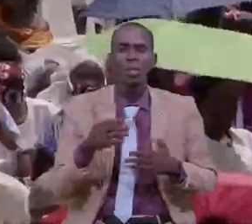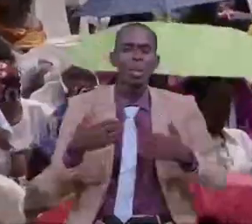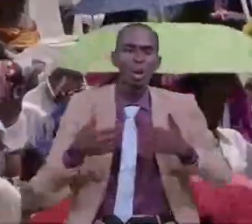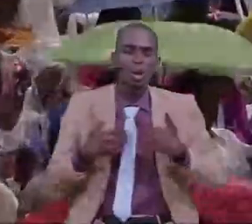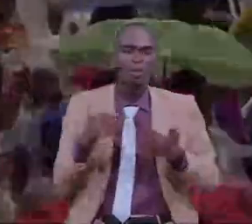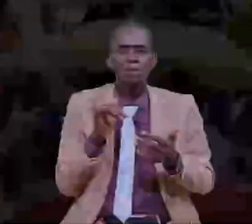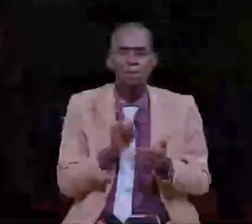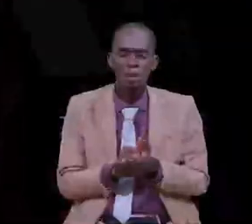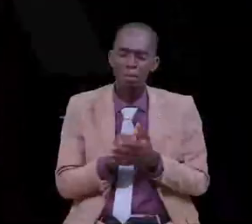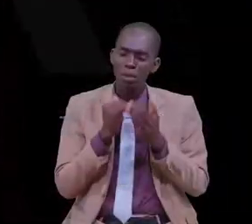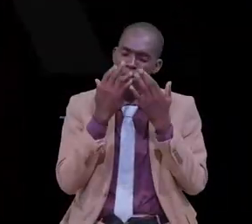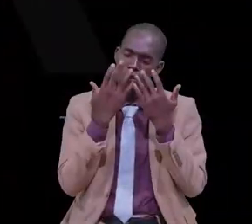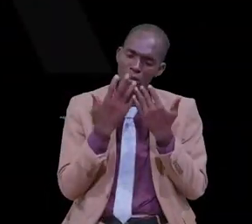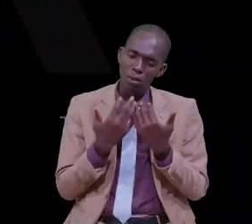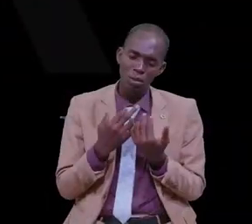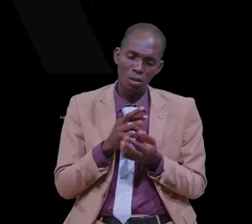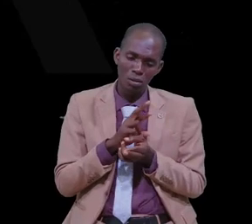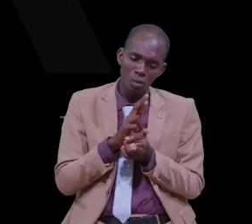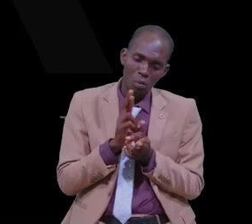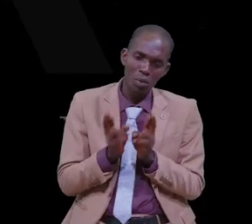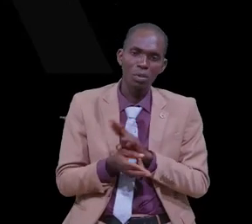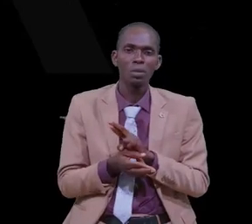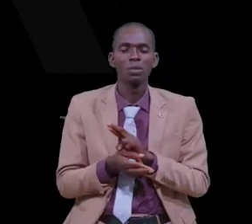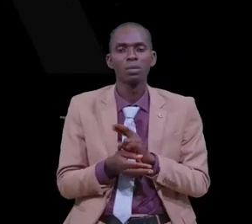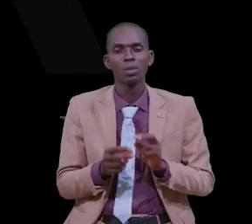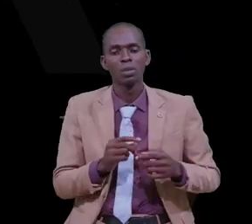Il avait une conscience pénitente.